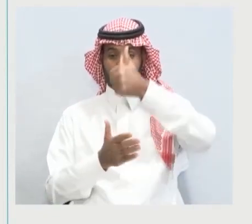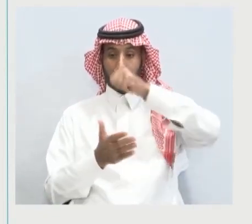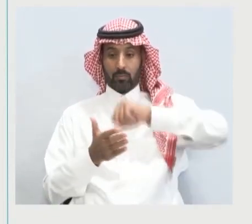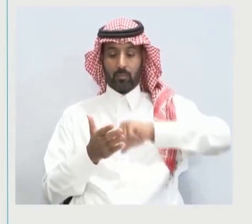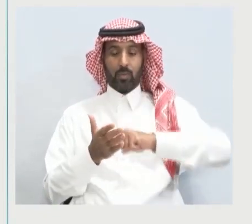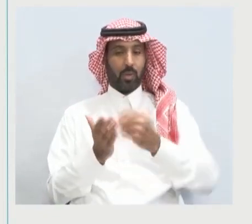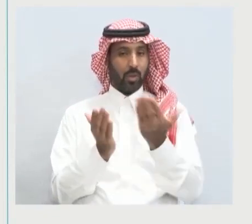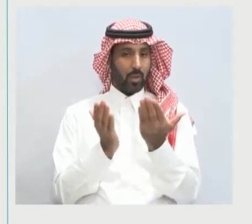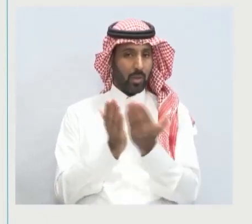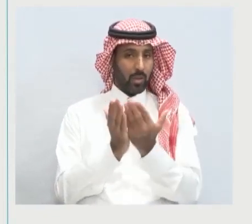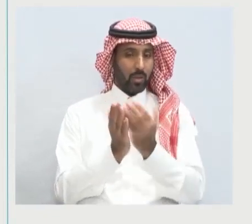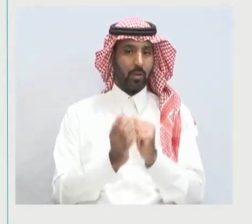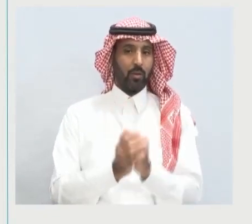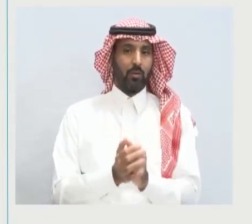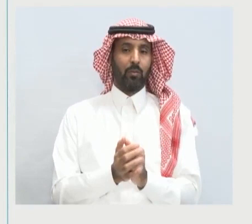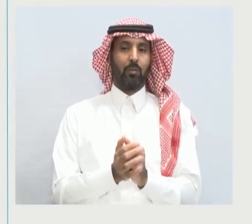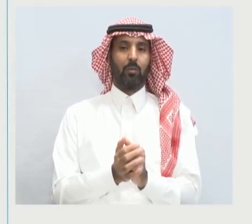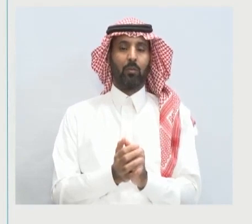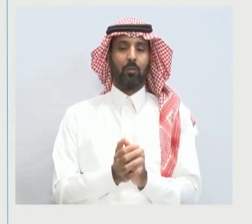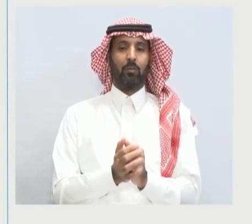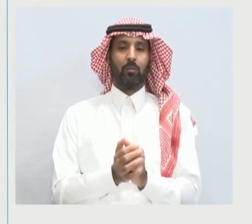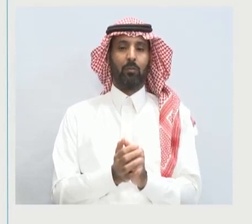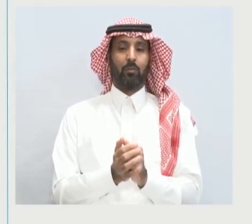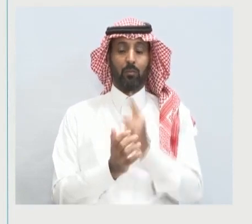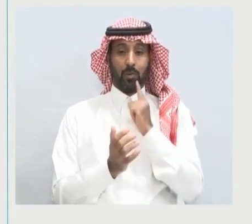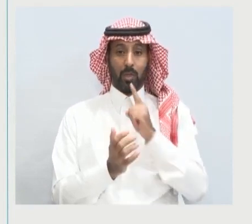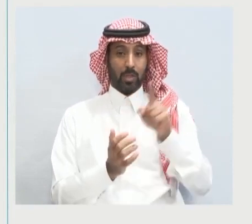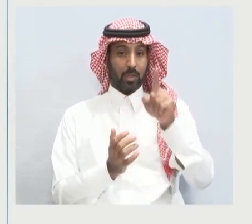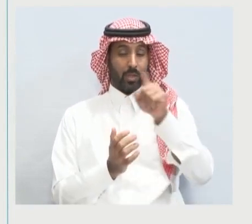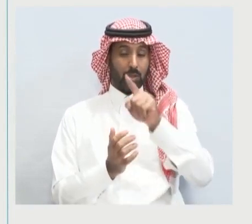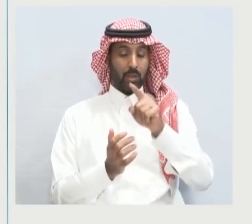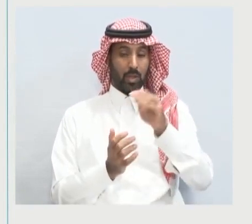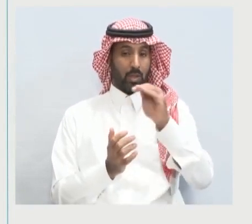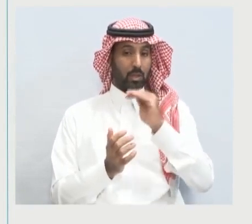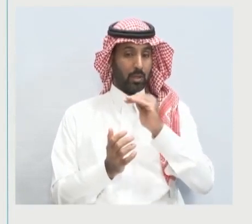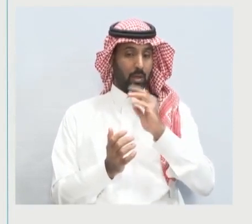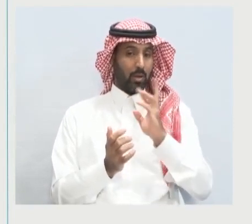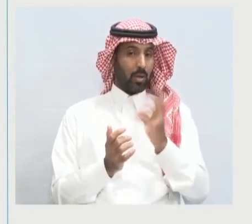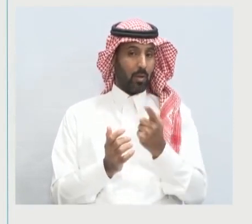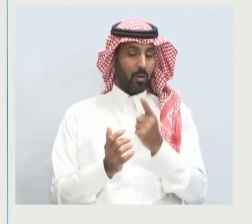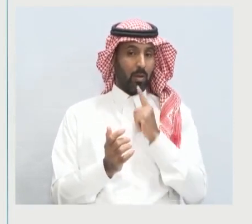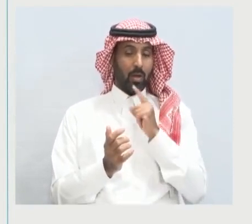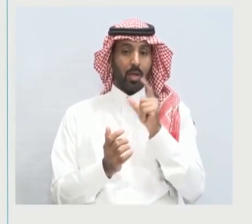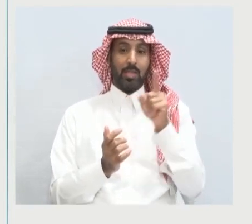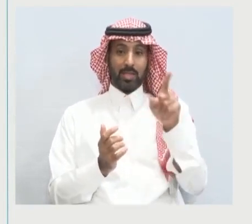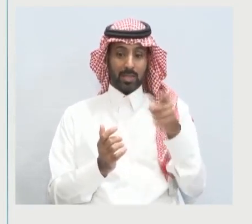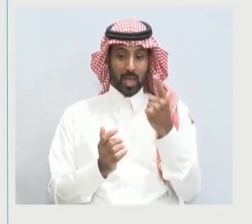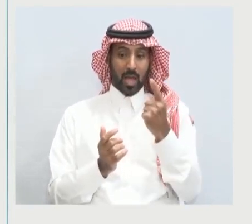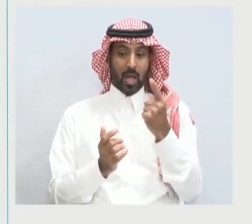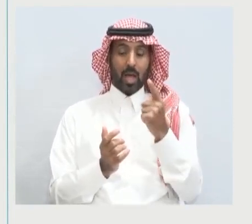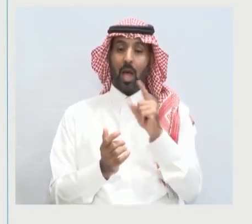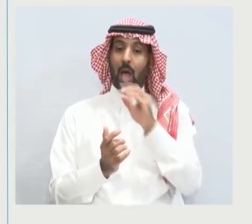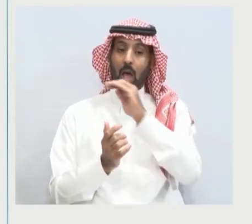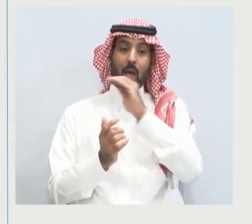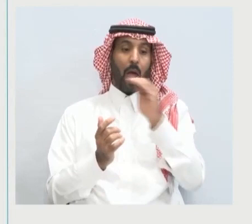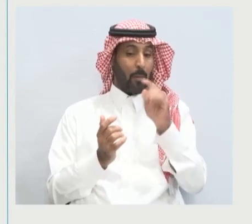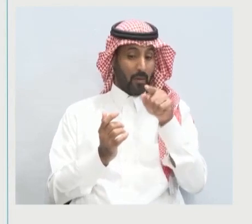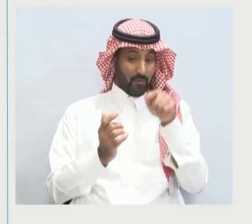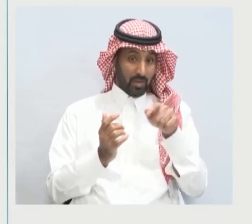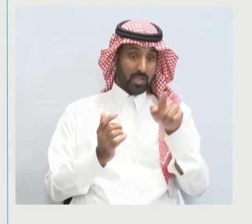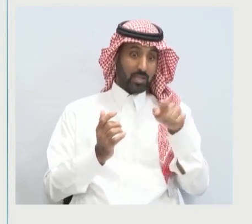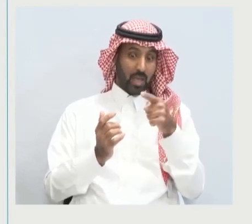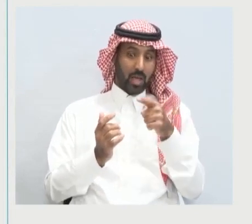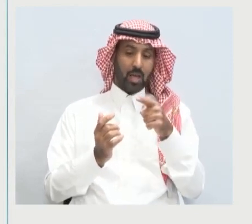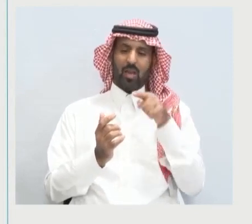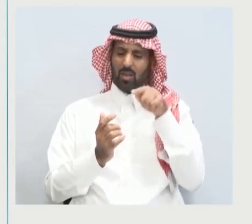ناتي الان الى تقويم الدرس اجب بكلمه صح امام العباره الصحيحه او